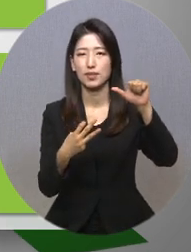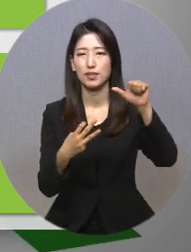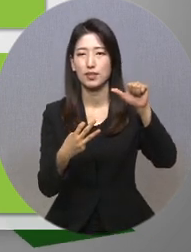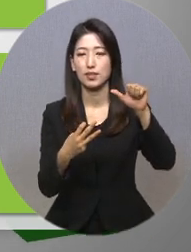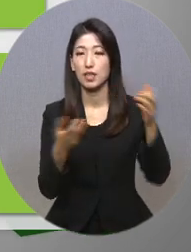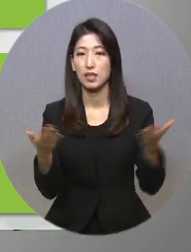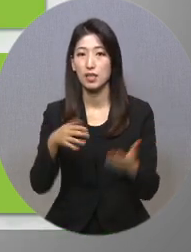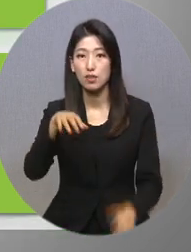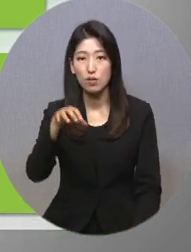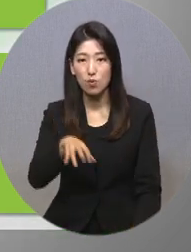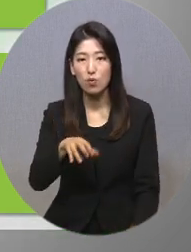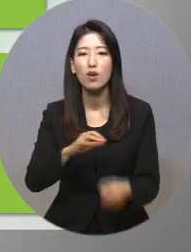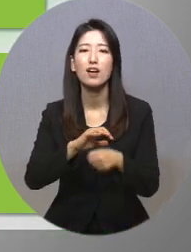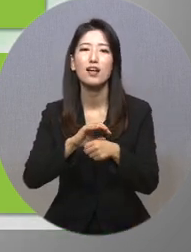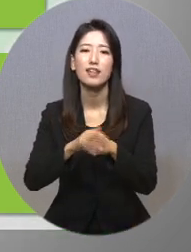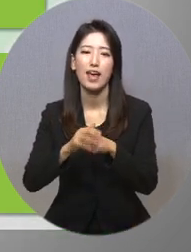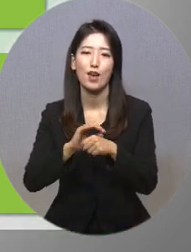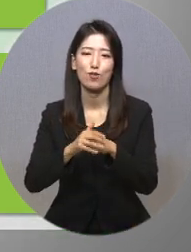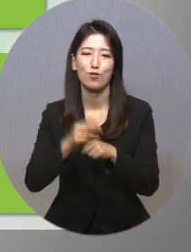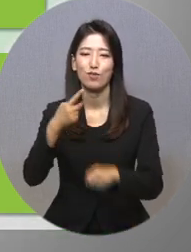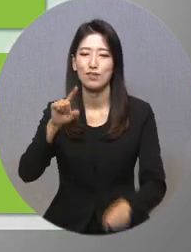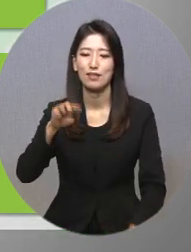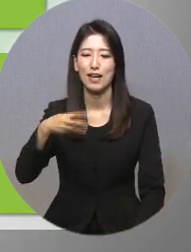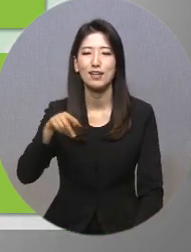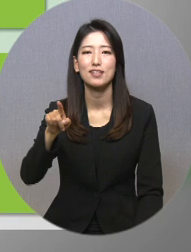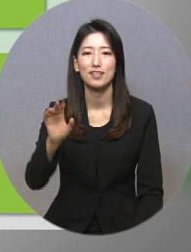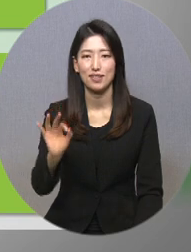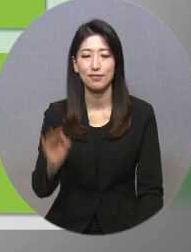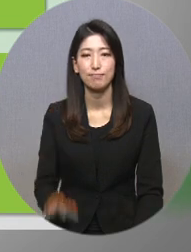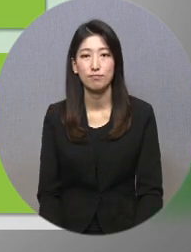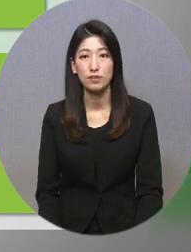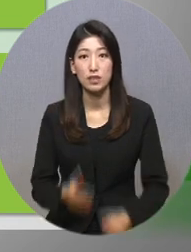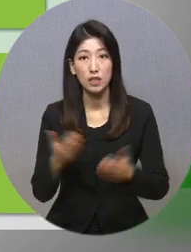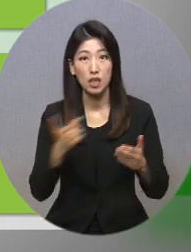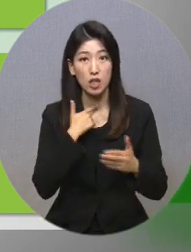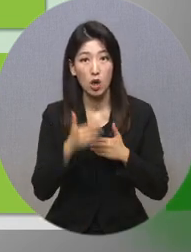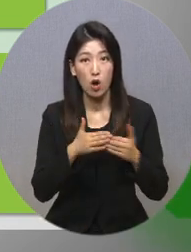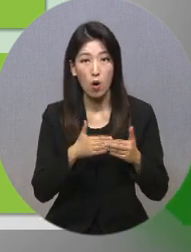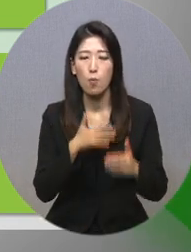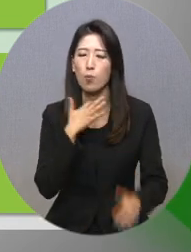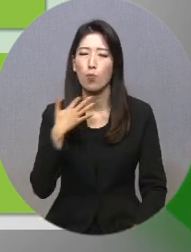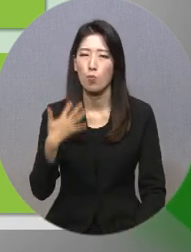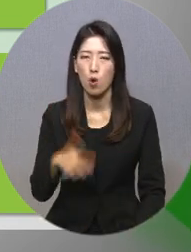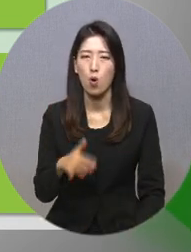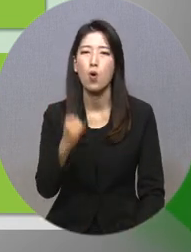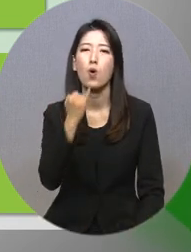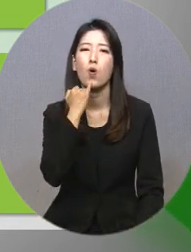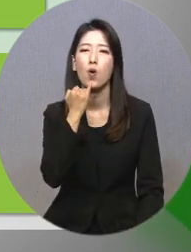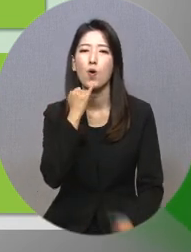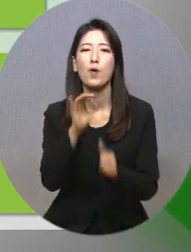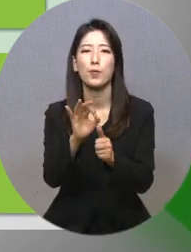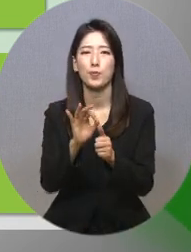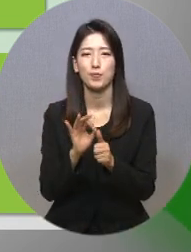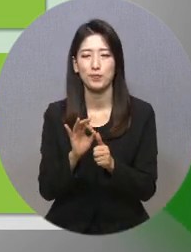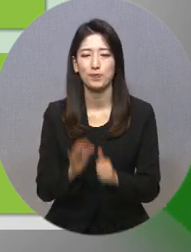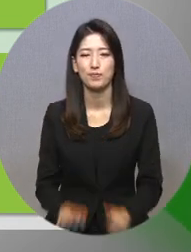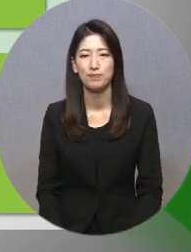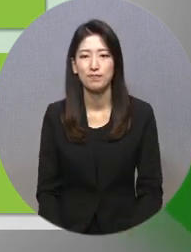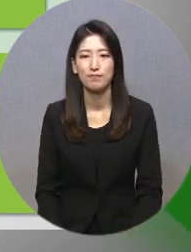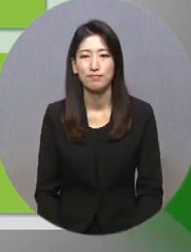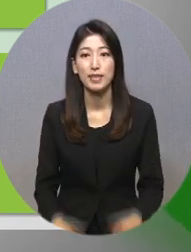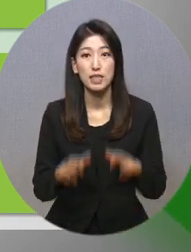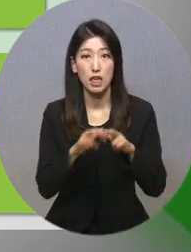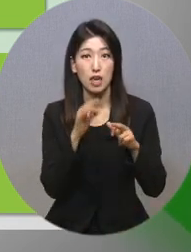근무지는 대구광역시 달성군입니다. 경력과 학력은 무관하며 상용직을 채용합니다.